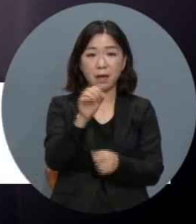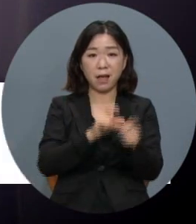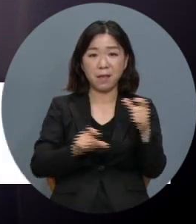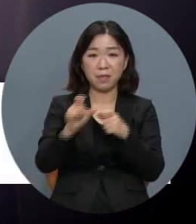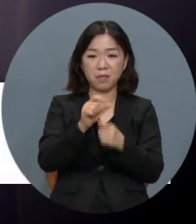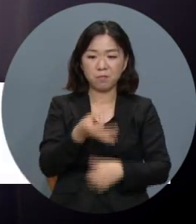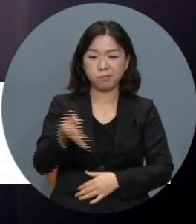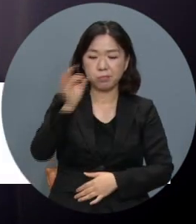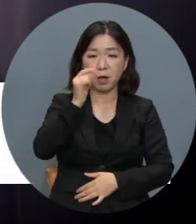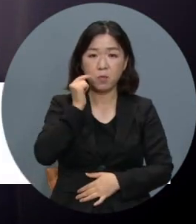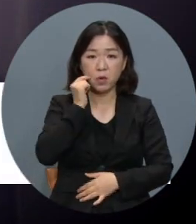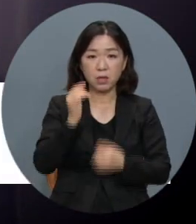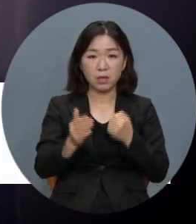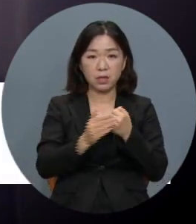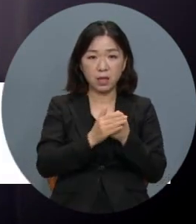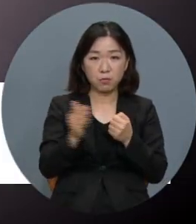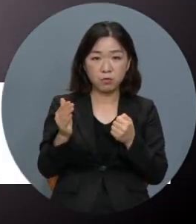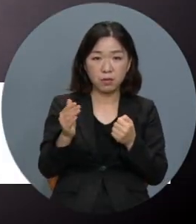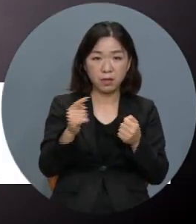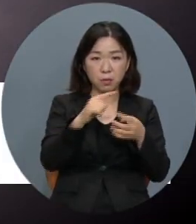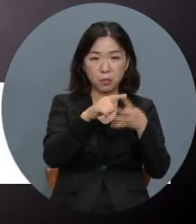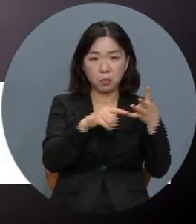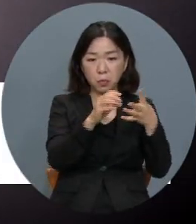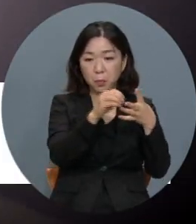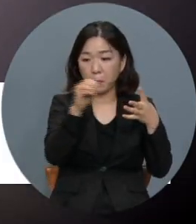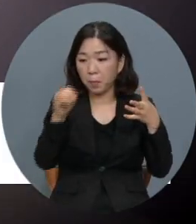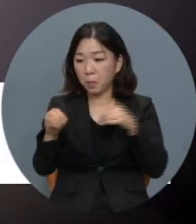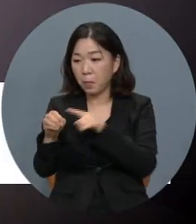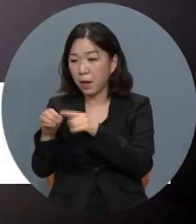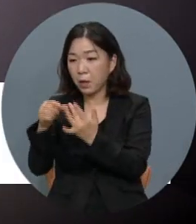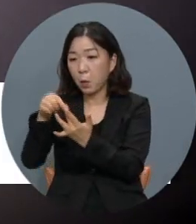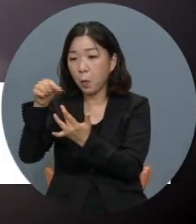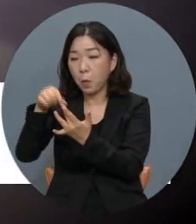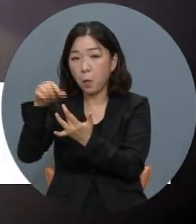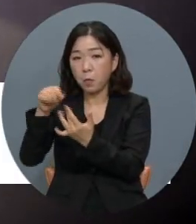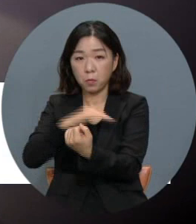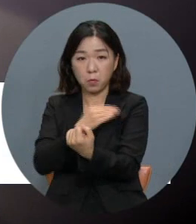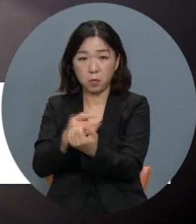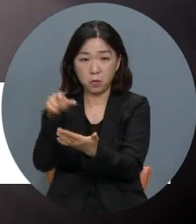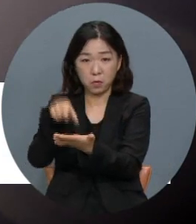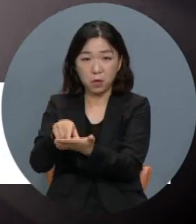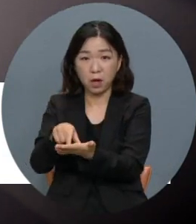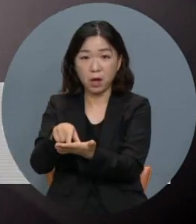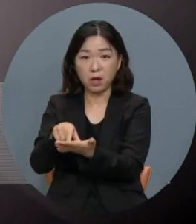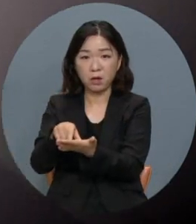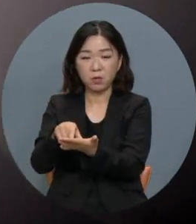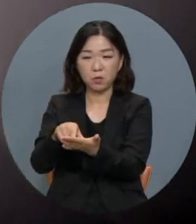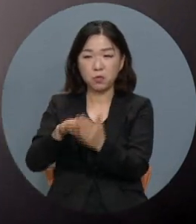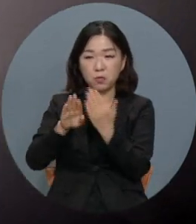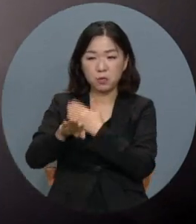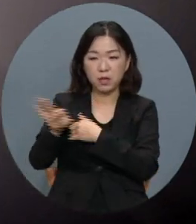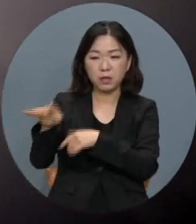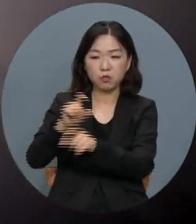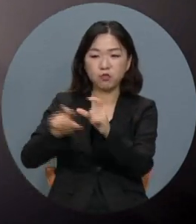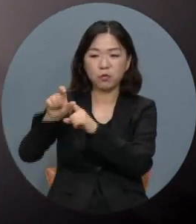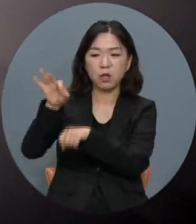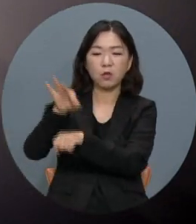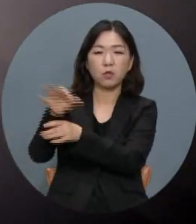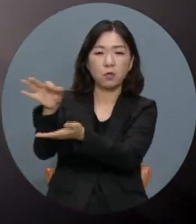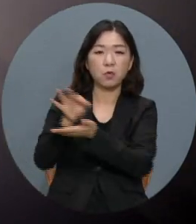없으니 상당수를 이른바 옵션으로 빼내고 이후에 돈을 챙기는 꼼수라는 지적이 나오는